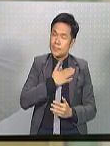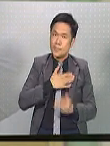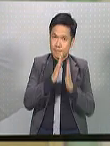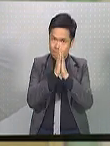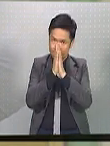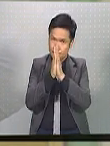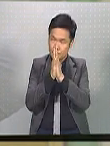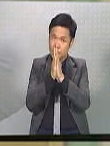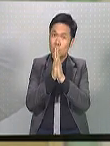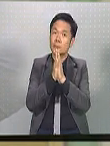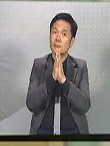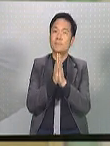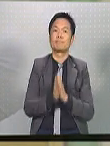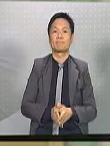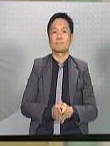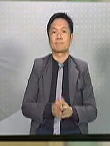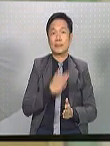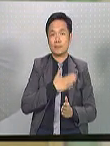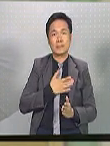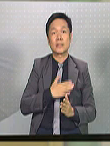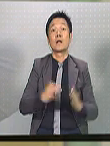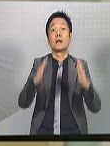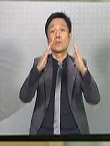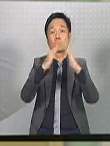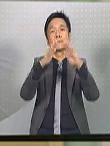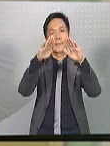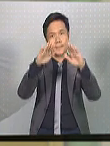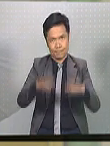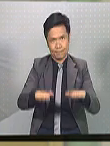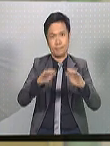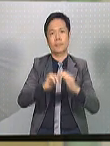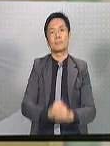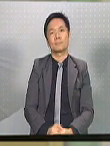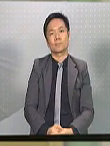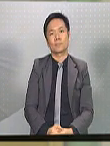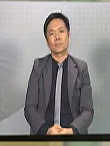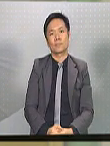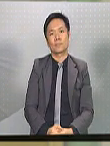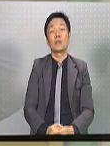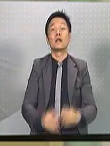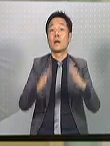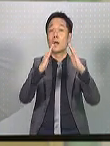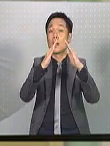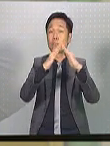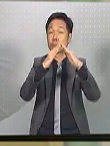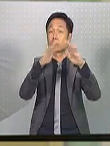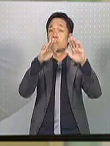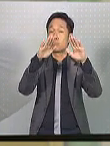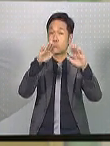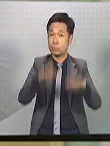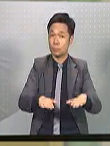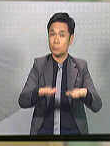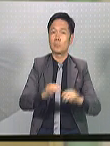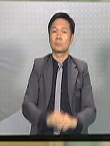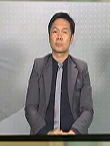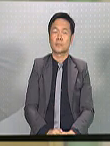rakyat kekal tinggal di rumah Oh ya steepmom